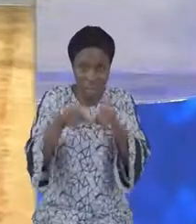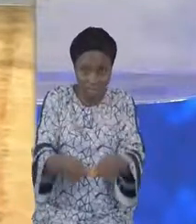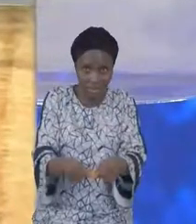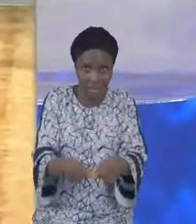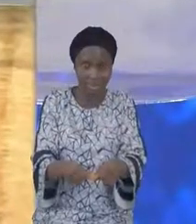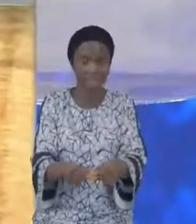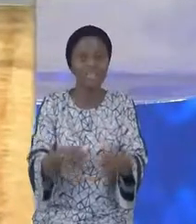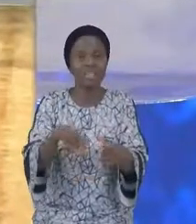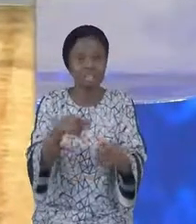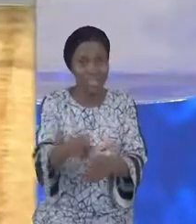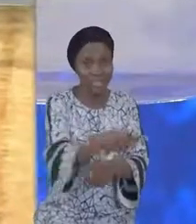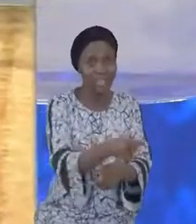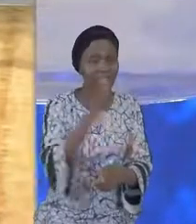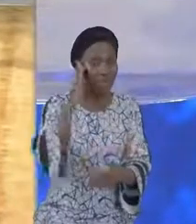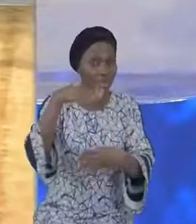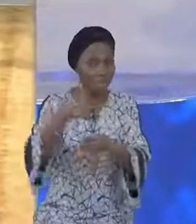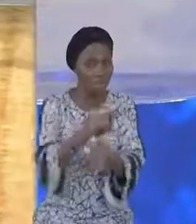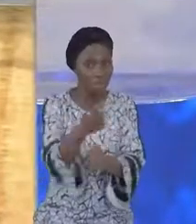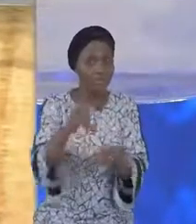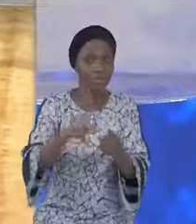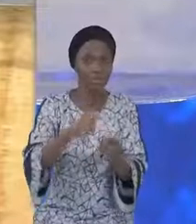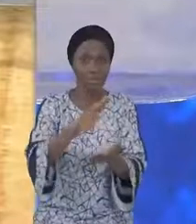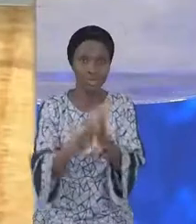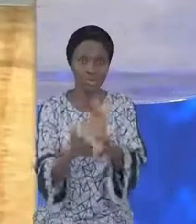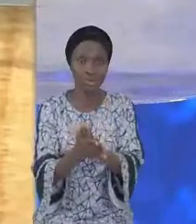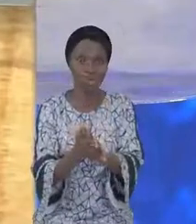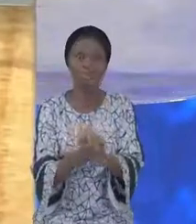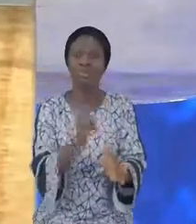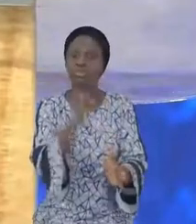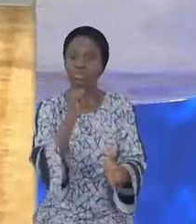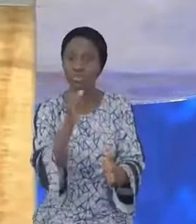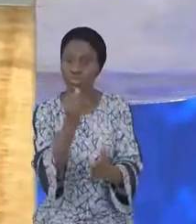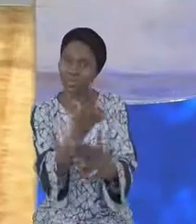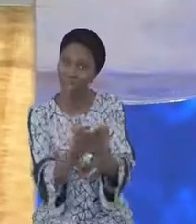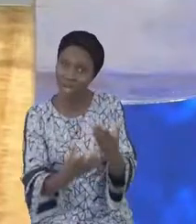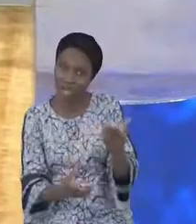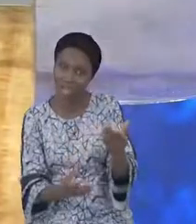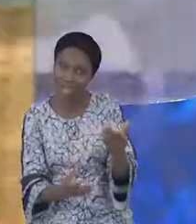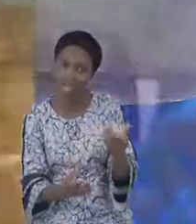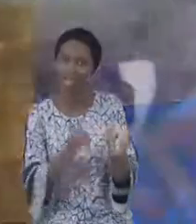elles demeurent et elles ne vous laisseront point oisifs ni stériles.